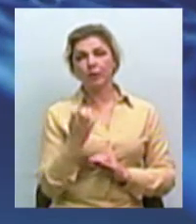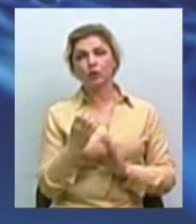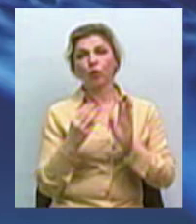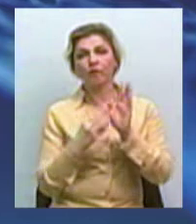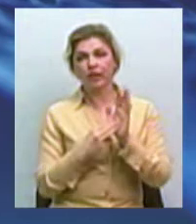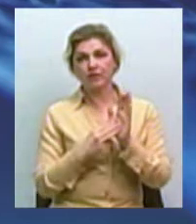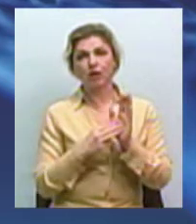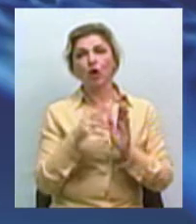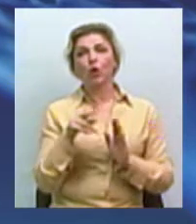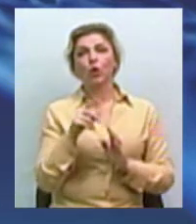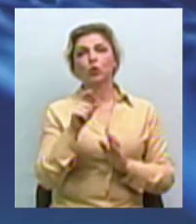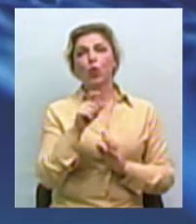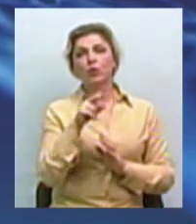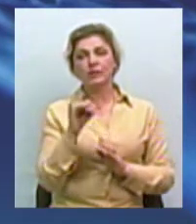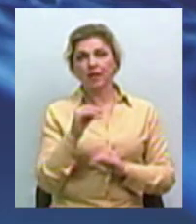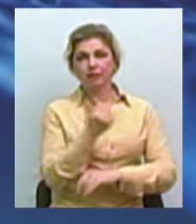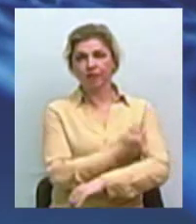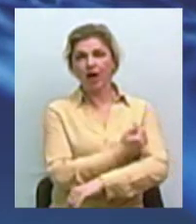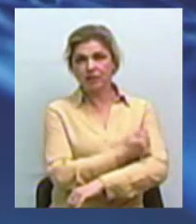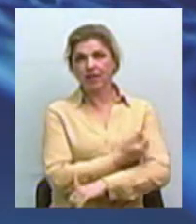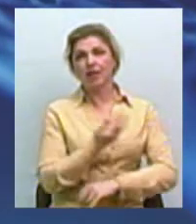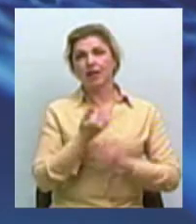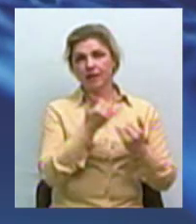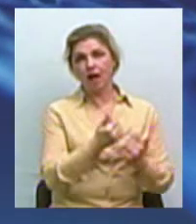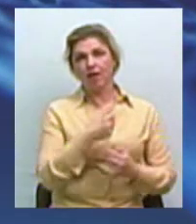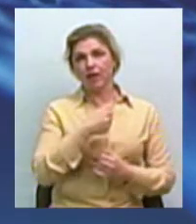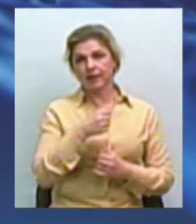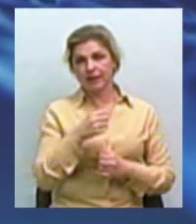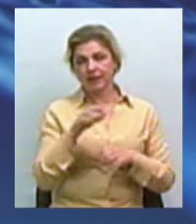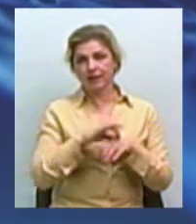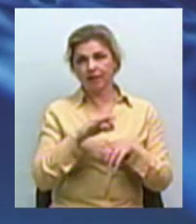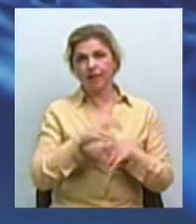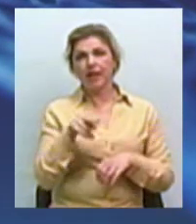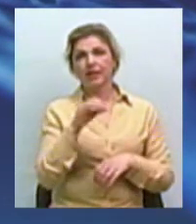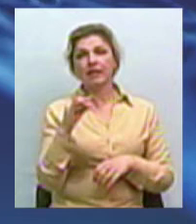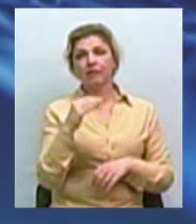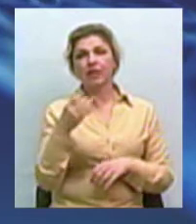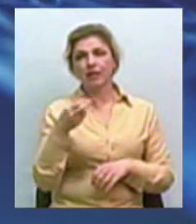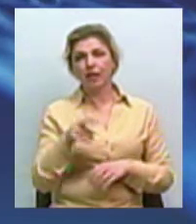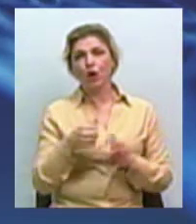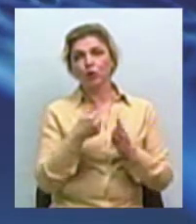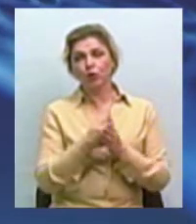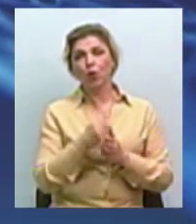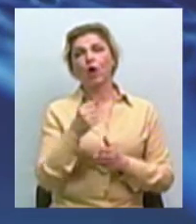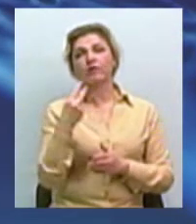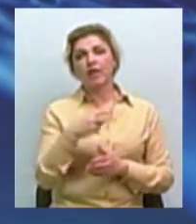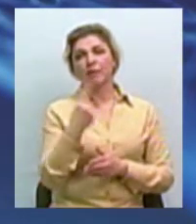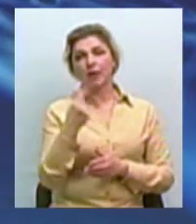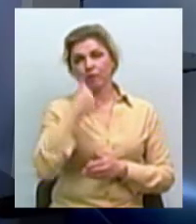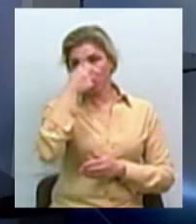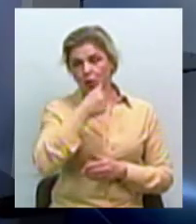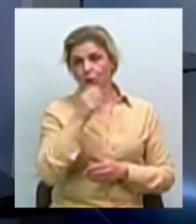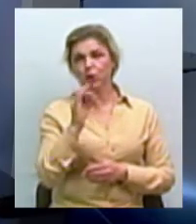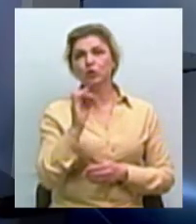4 508 000 доз вакцин від дифтерії для дорослих з терміном придатності до 2021 року. Скільки з